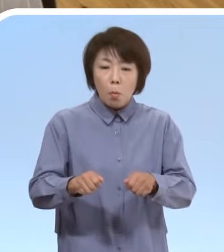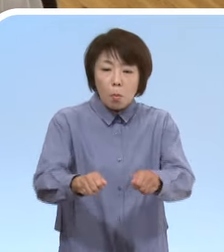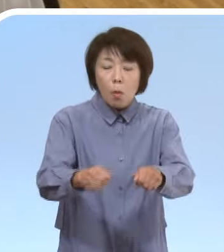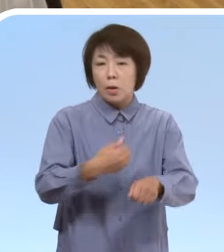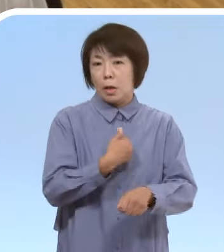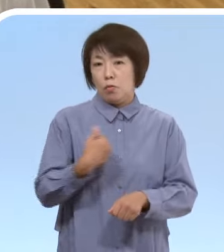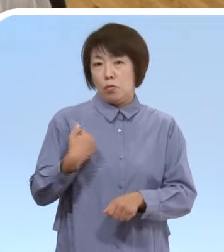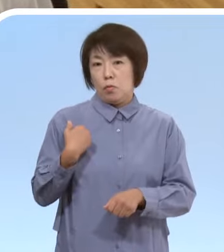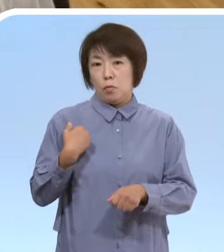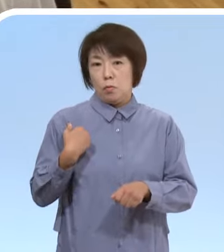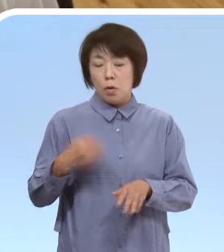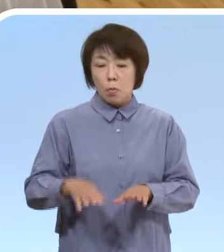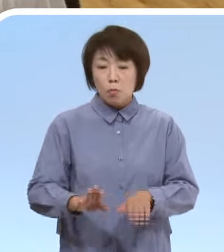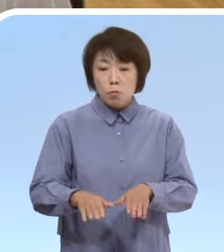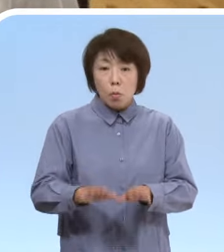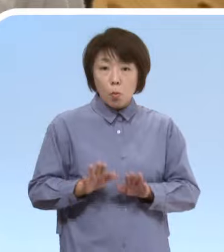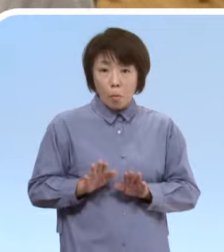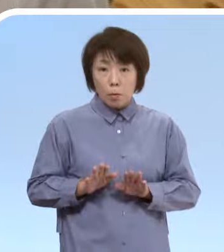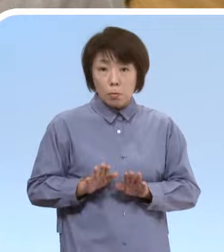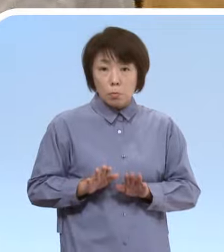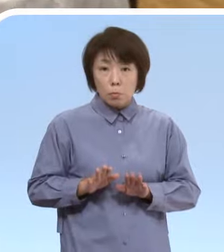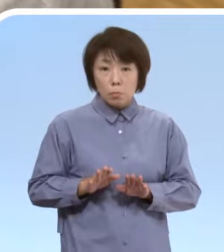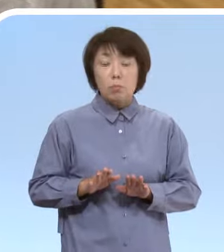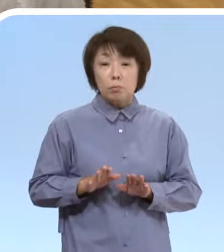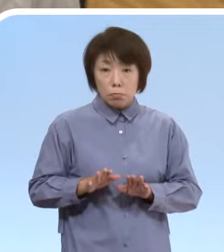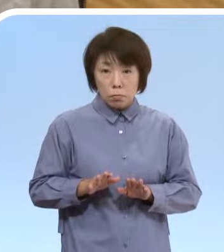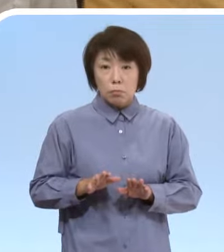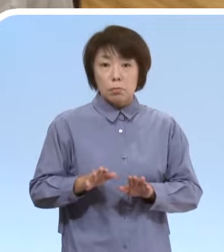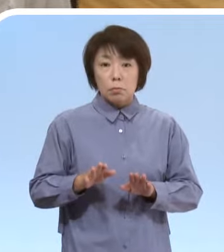。離していただいたら、